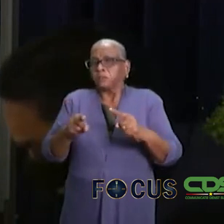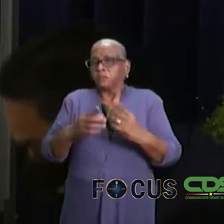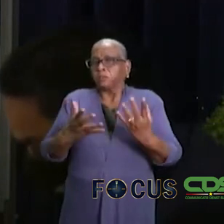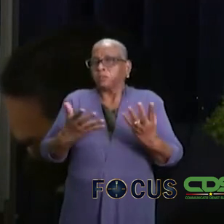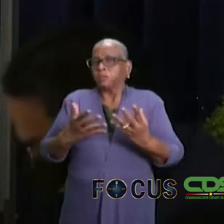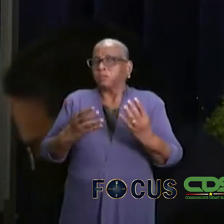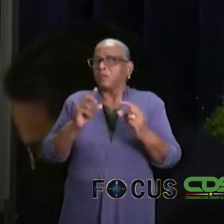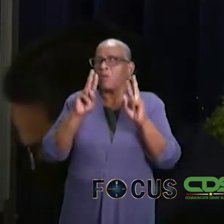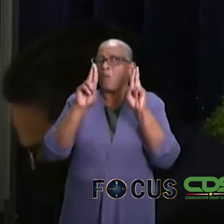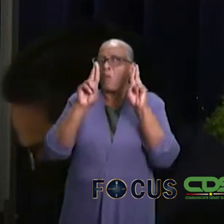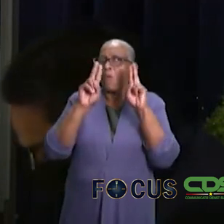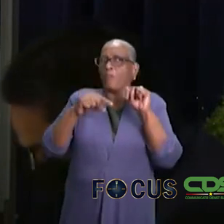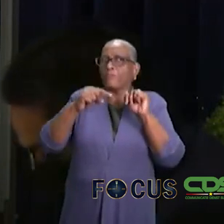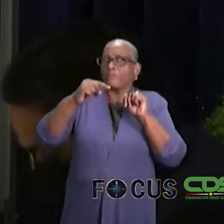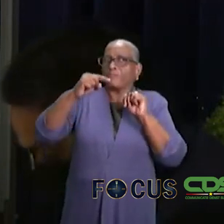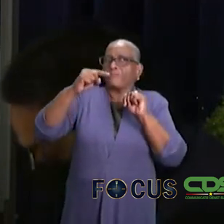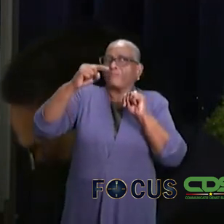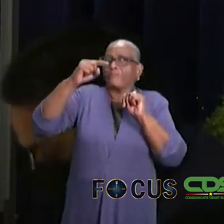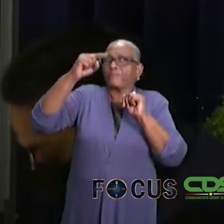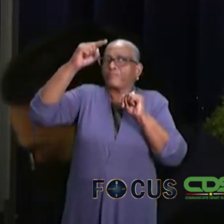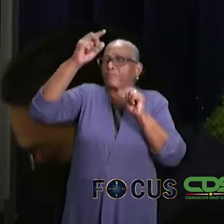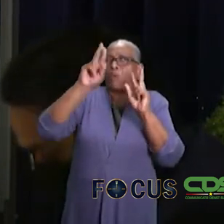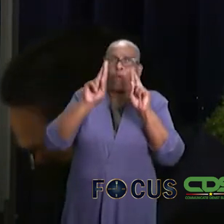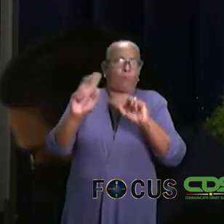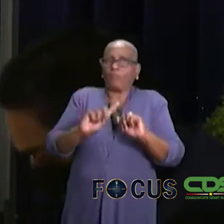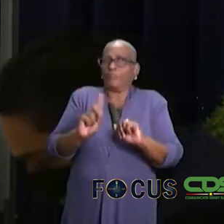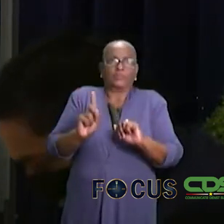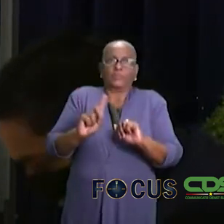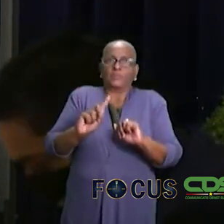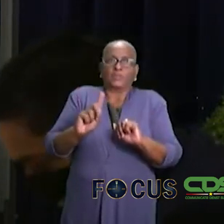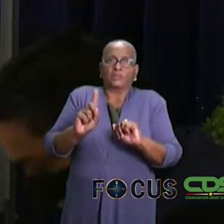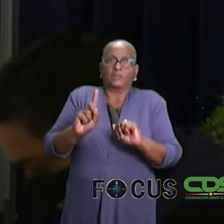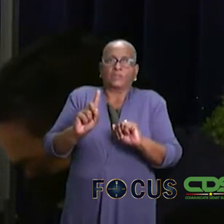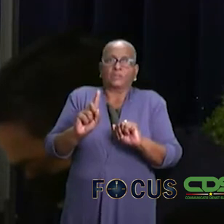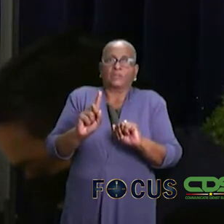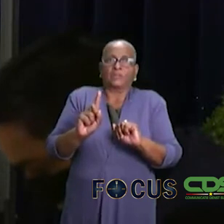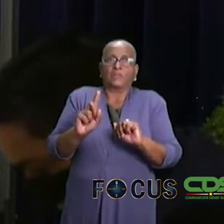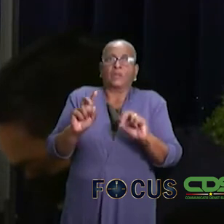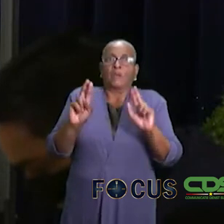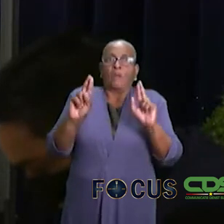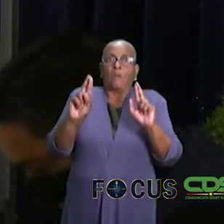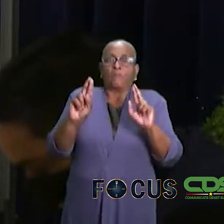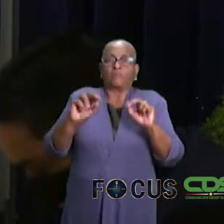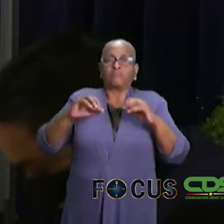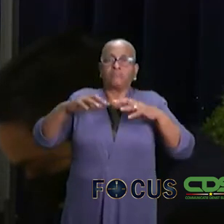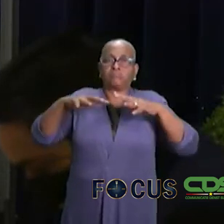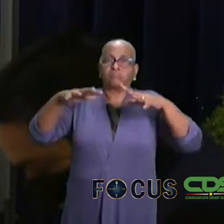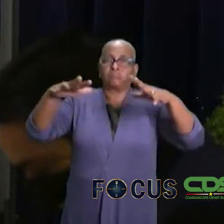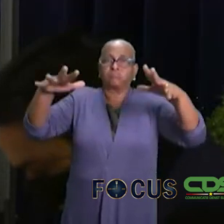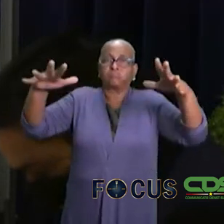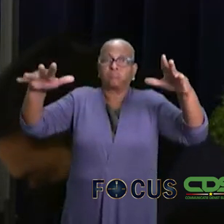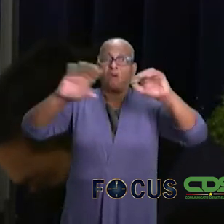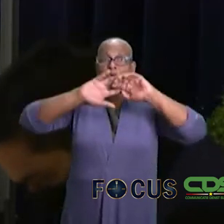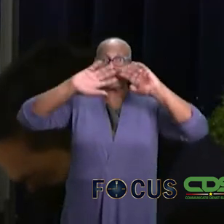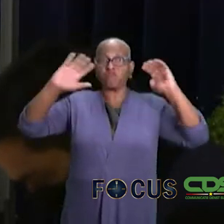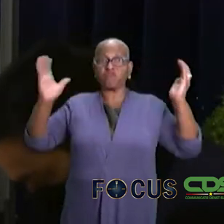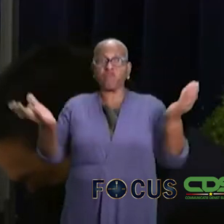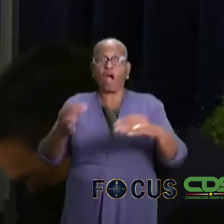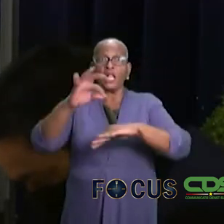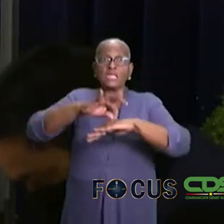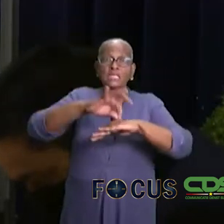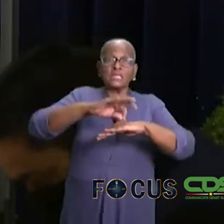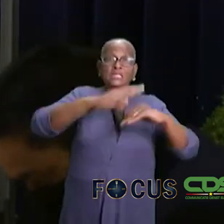het blijft stijgen, anders gaan we heel snel in code. Net als wat is gebeurd in de derde golf, dat alles overvol was. Dat